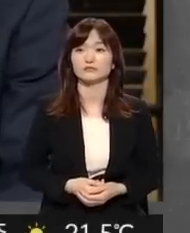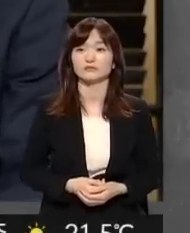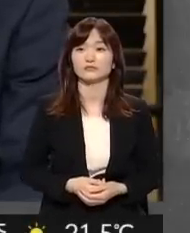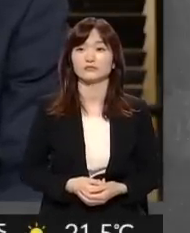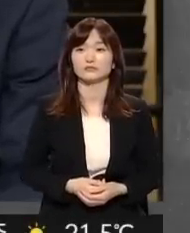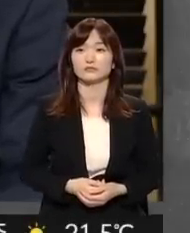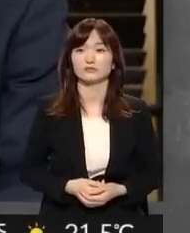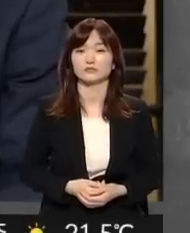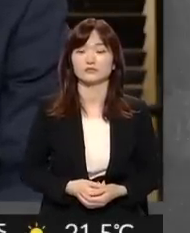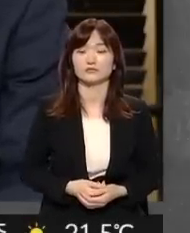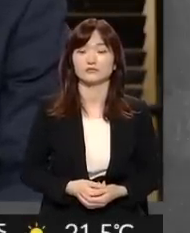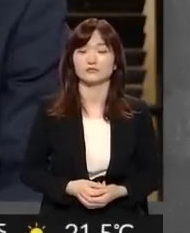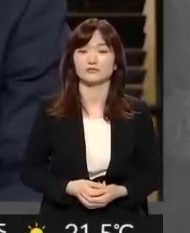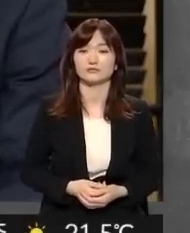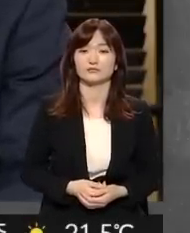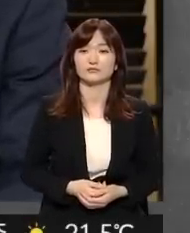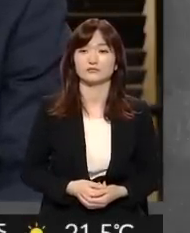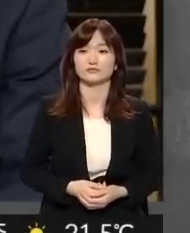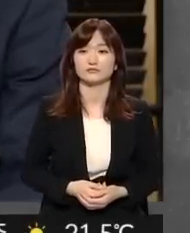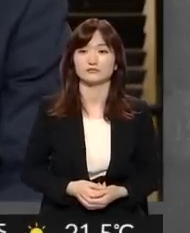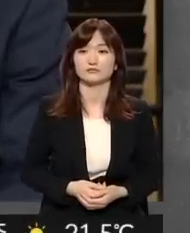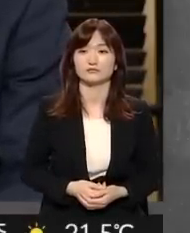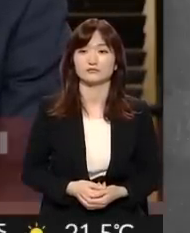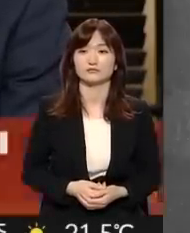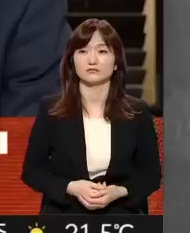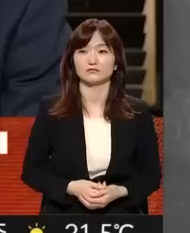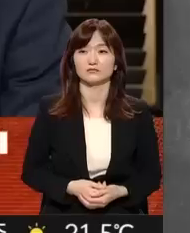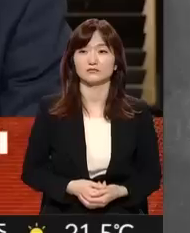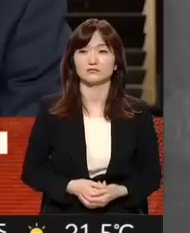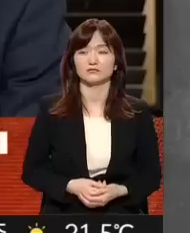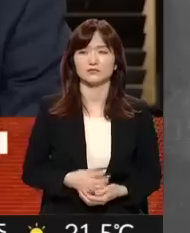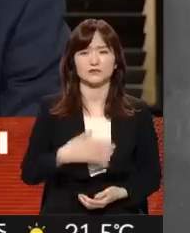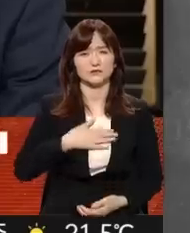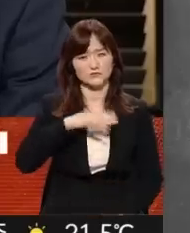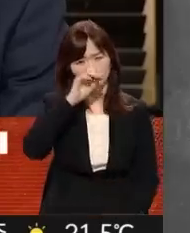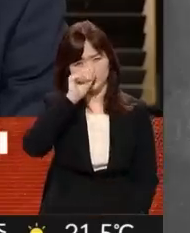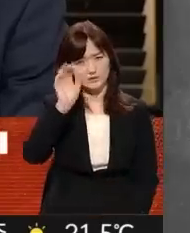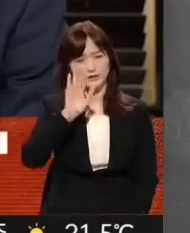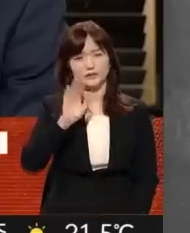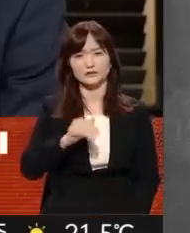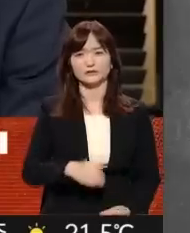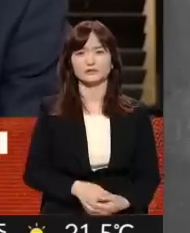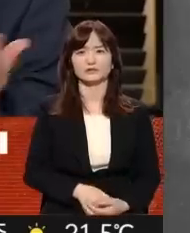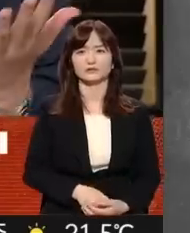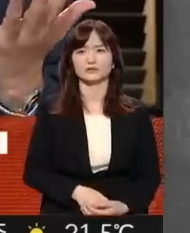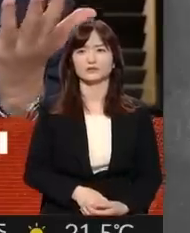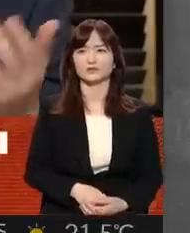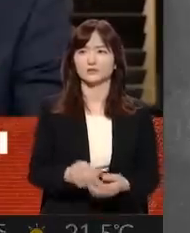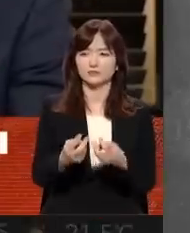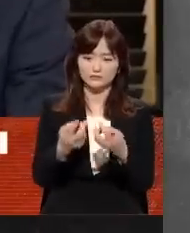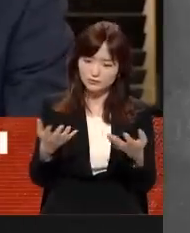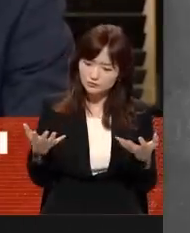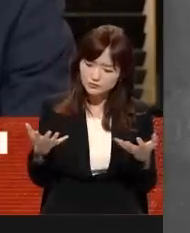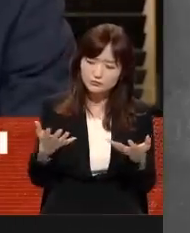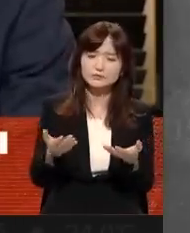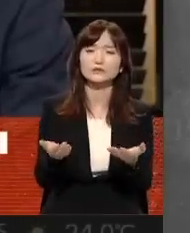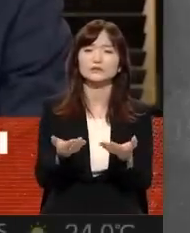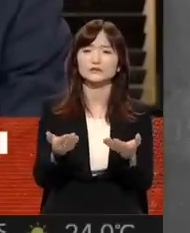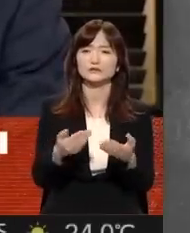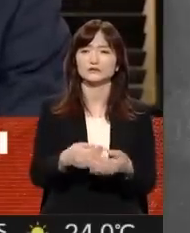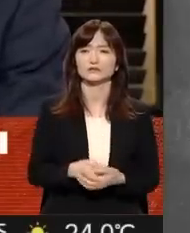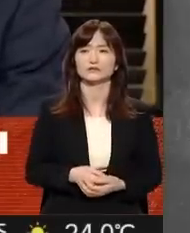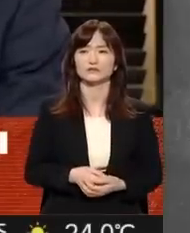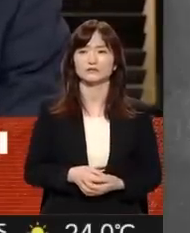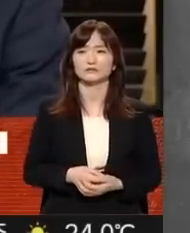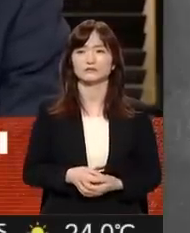그럴 것 같아요. 그러니까 뭐 그냥 유쾌하진 않죠, 솔직히. 하지만 뭐 불가항력적인 일이니까.